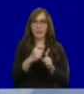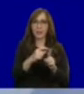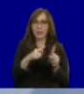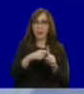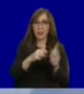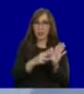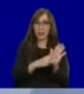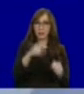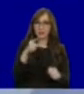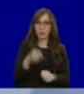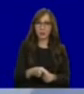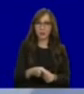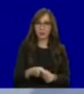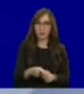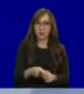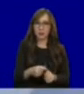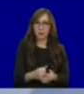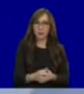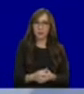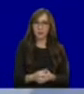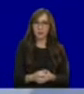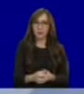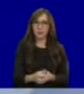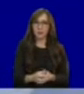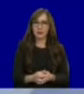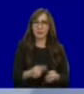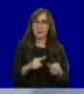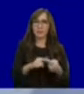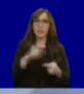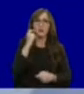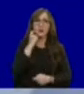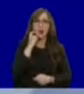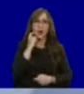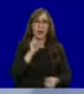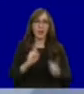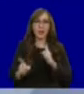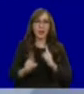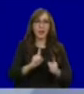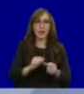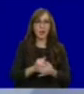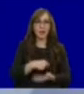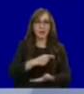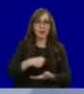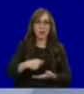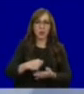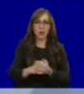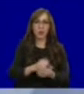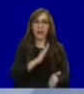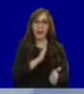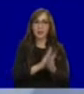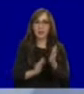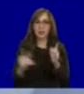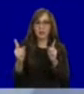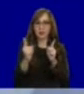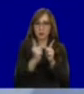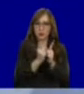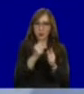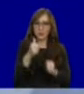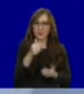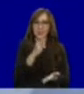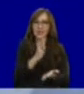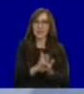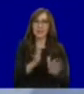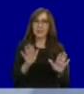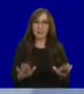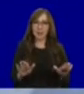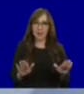juga merupakan satu situasi di mana pembelajaran tatap muka dapat diberhentikan sementara, ya. Jadinya ada berbagai